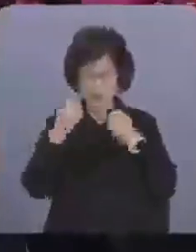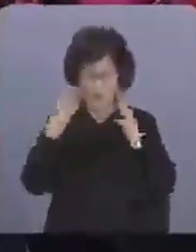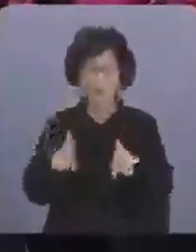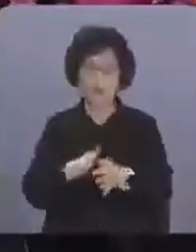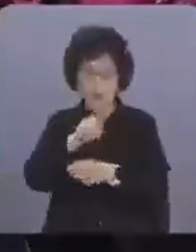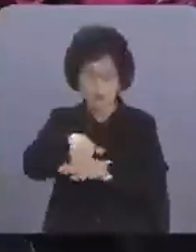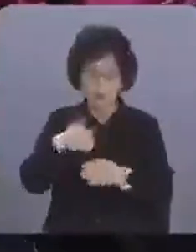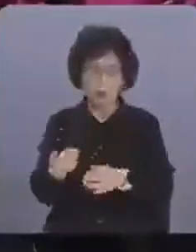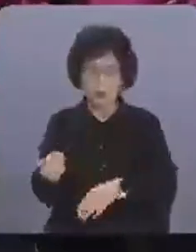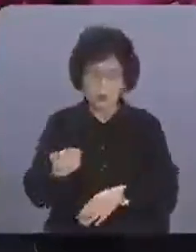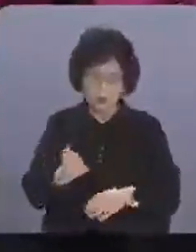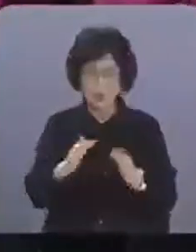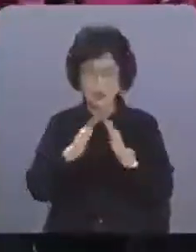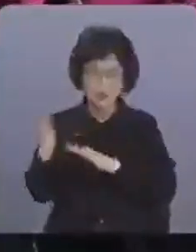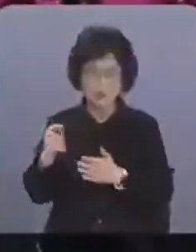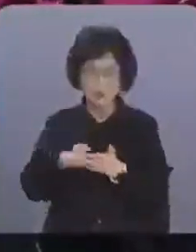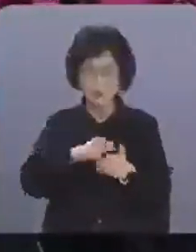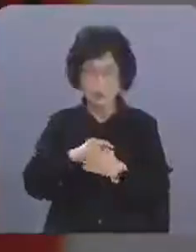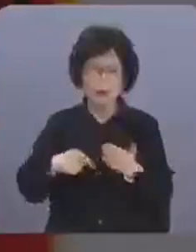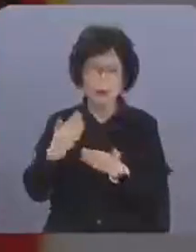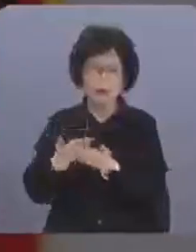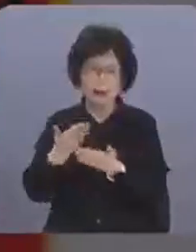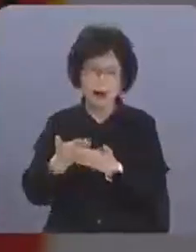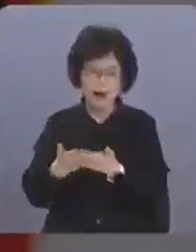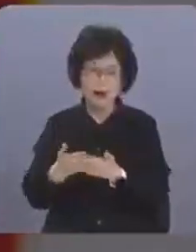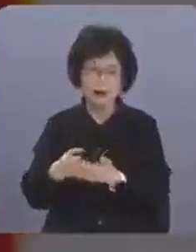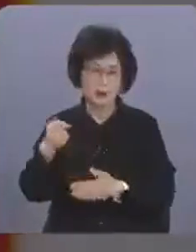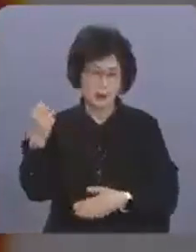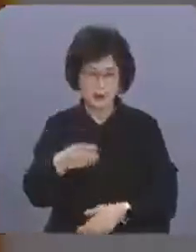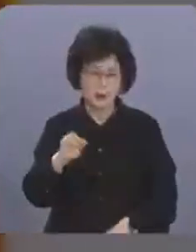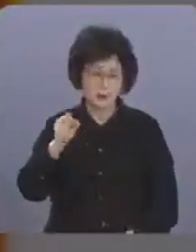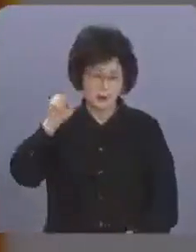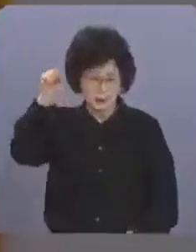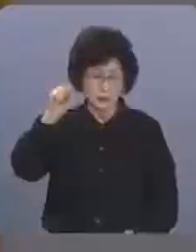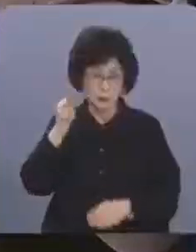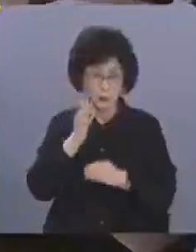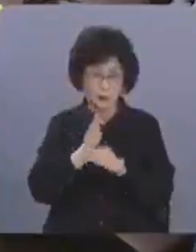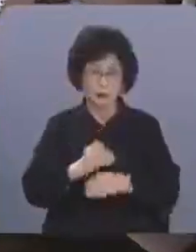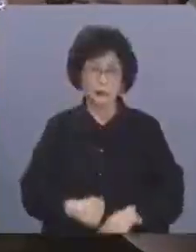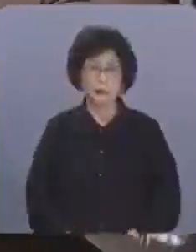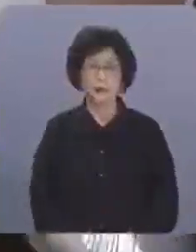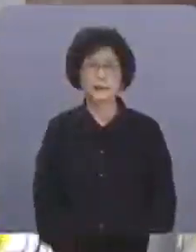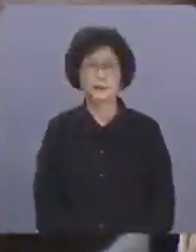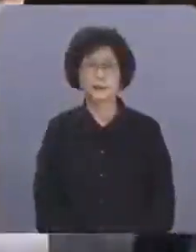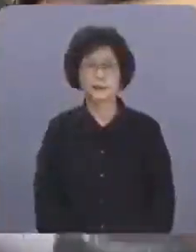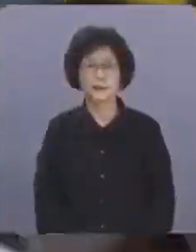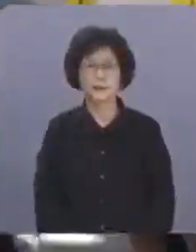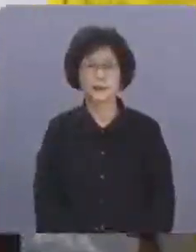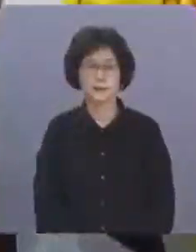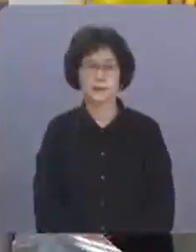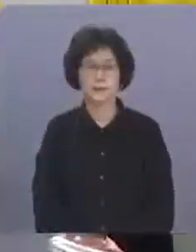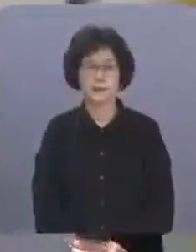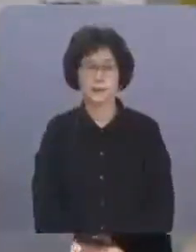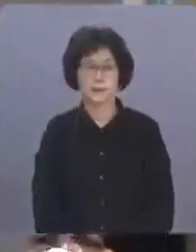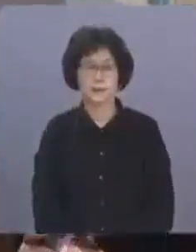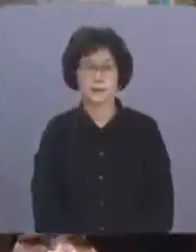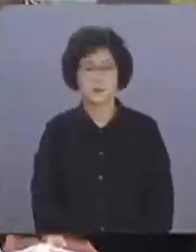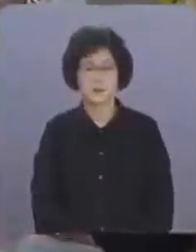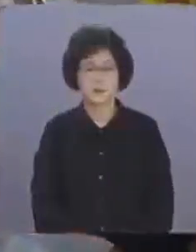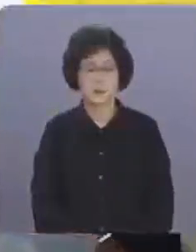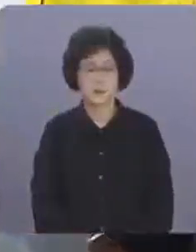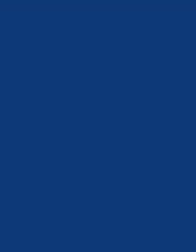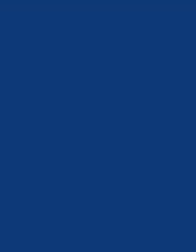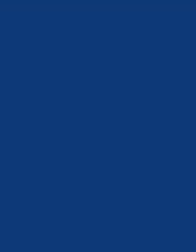착공 전 이주 보상 문제를 먼저 해결해 줄 것을 다시 한번 촉구했습니다. KBS 뉴스 노준철입니다.